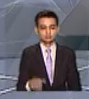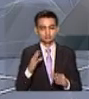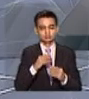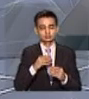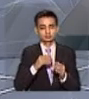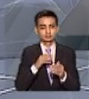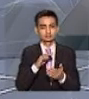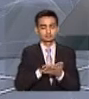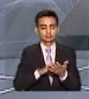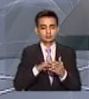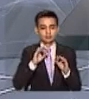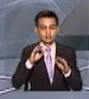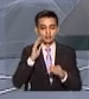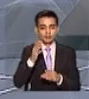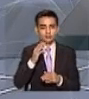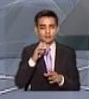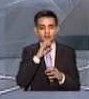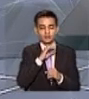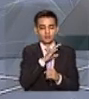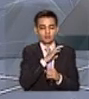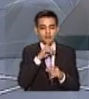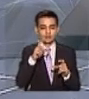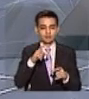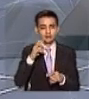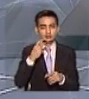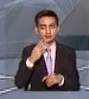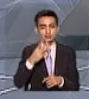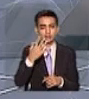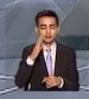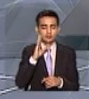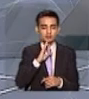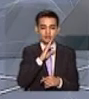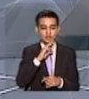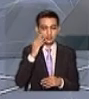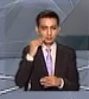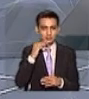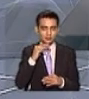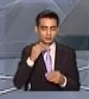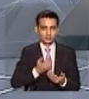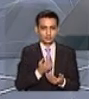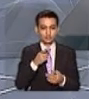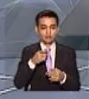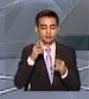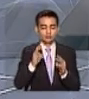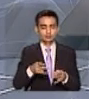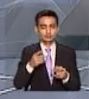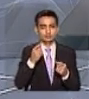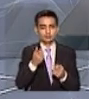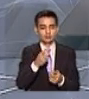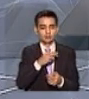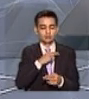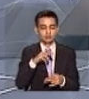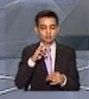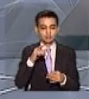Продолжаем выпуск. Караул грабят. 35-летняя жительница Алматы едва не рассталась с жизнью из-за шубы. Ее чуть